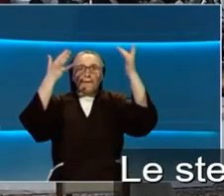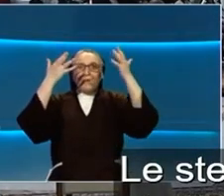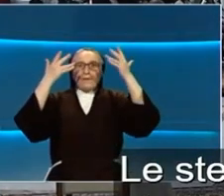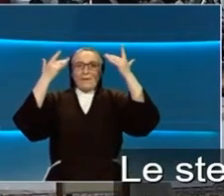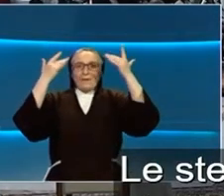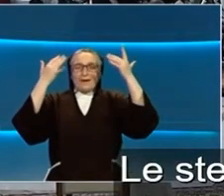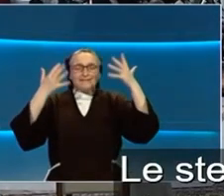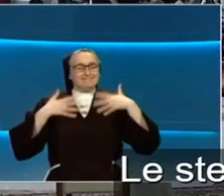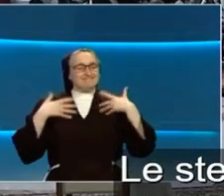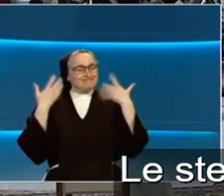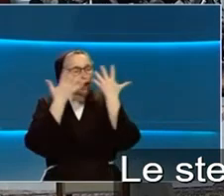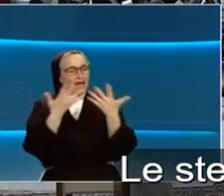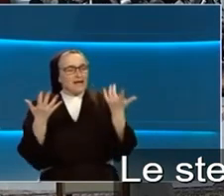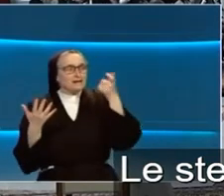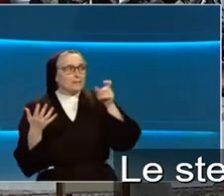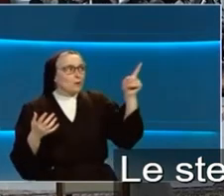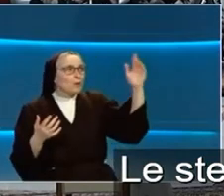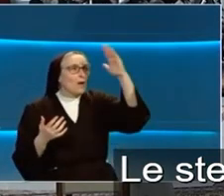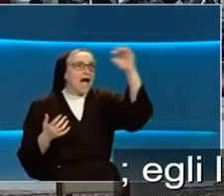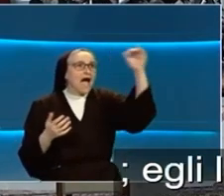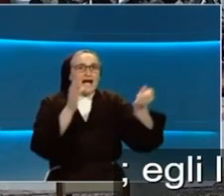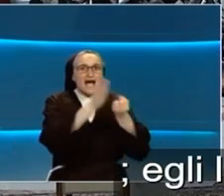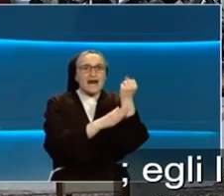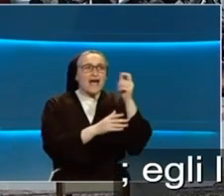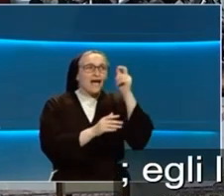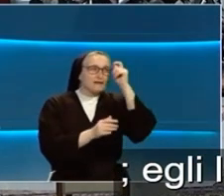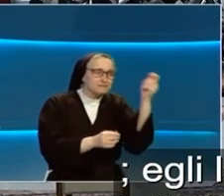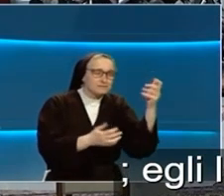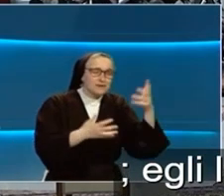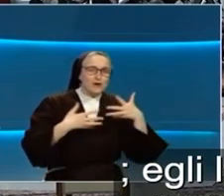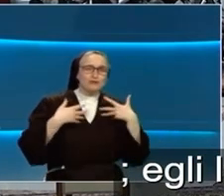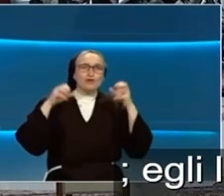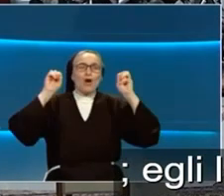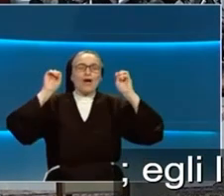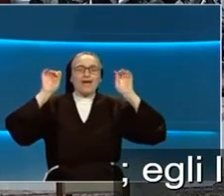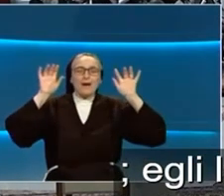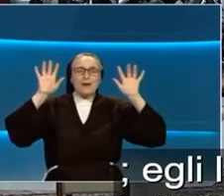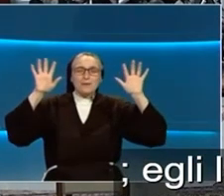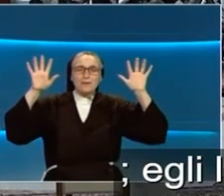gioia per colui che le ha create.